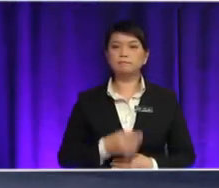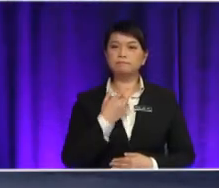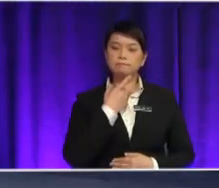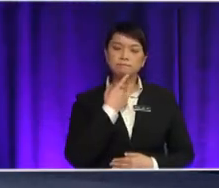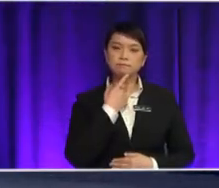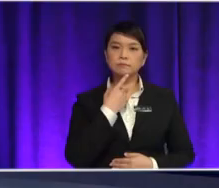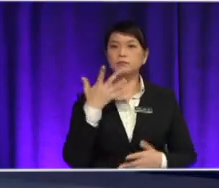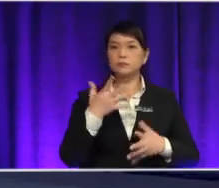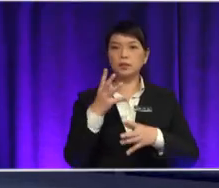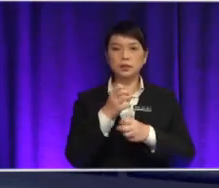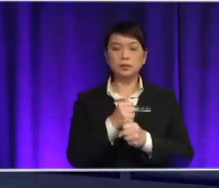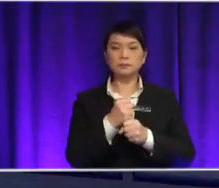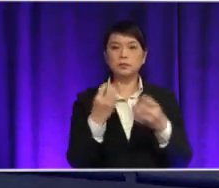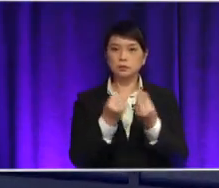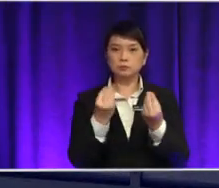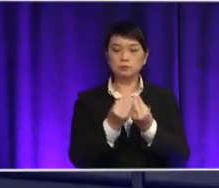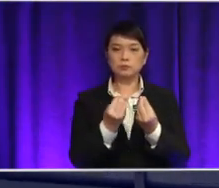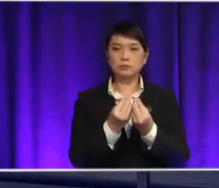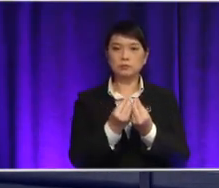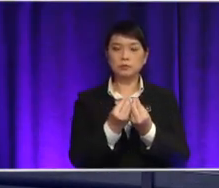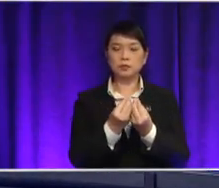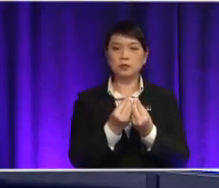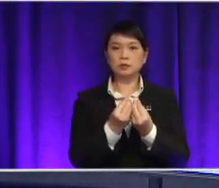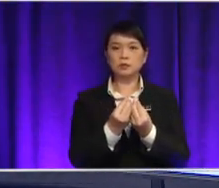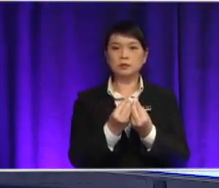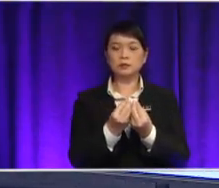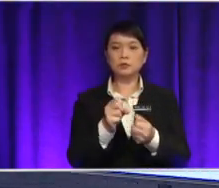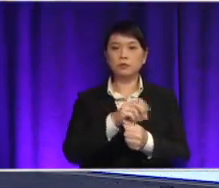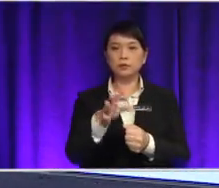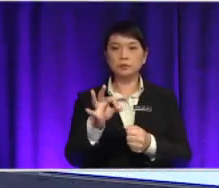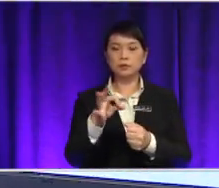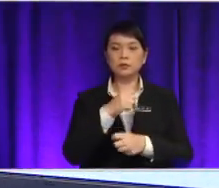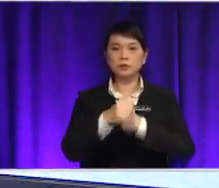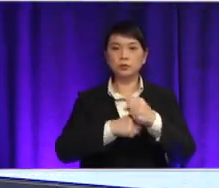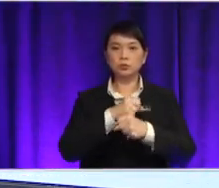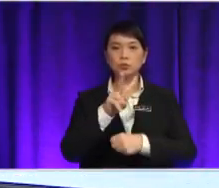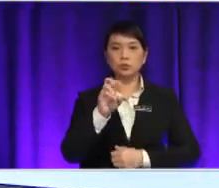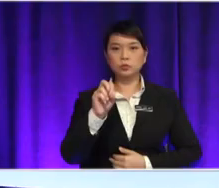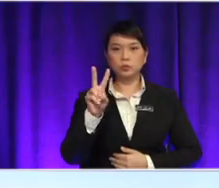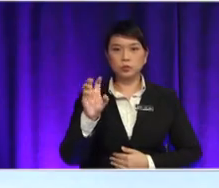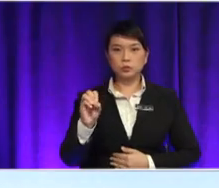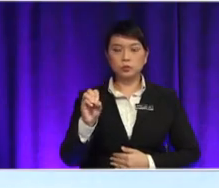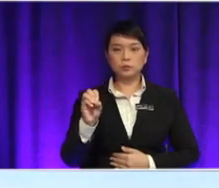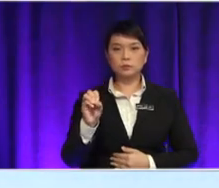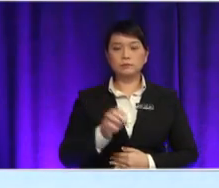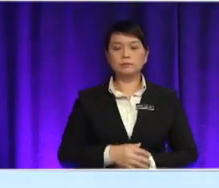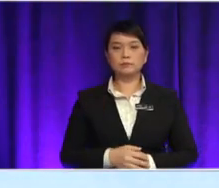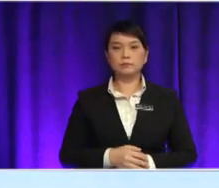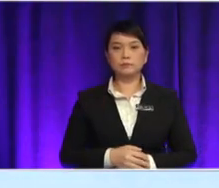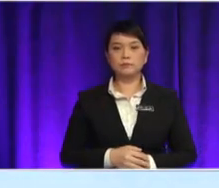Dah dapat dah data bilangan kes harian COVID-19 Malaysia tahun 2020. Fasa 1,